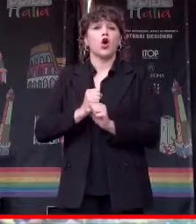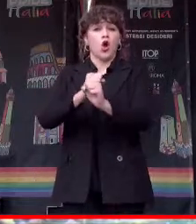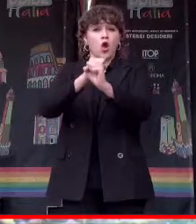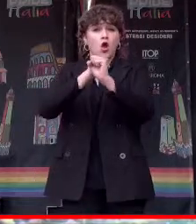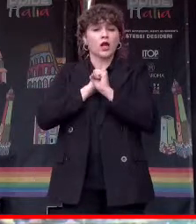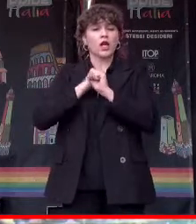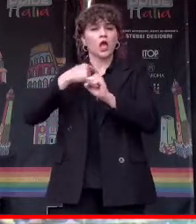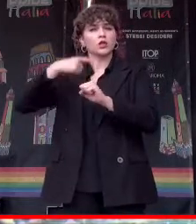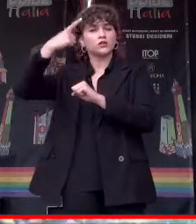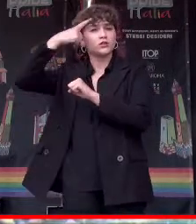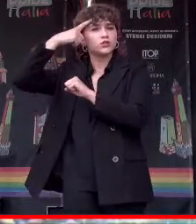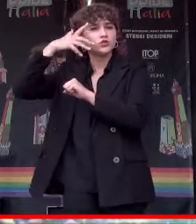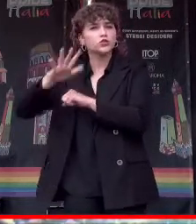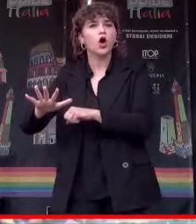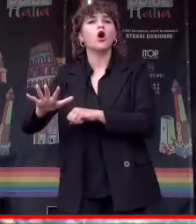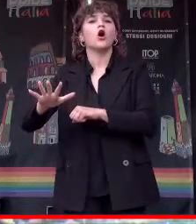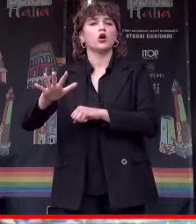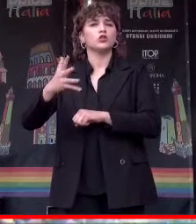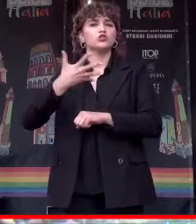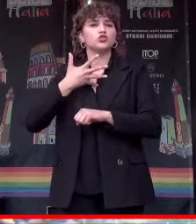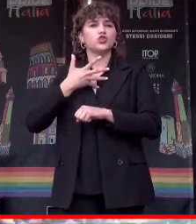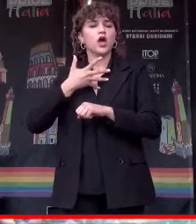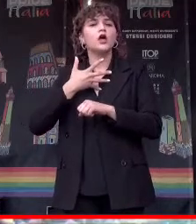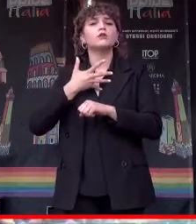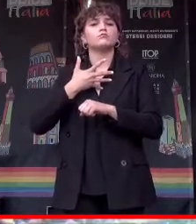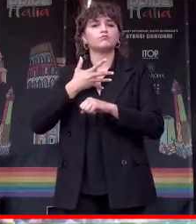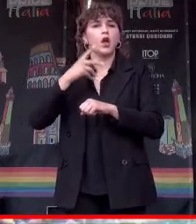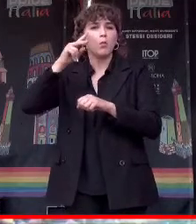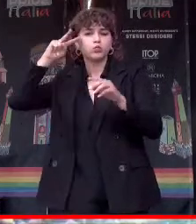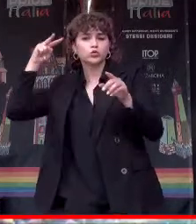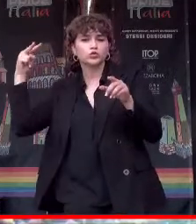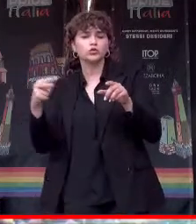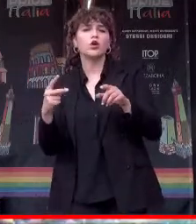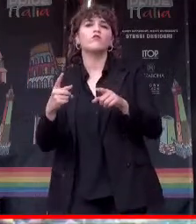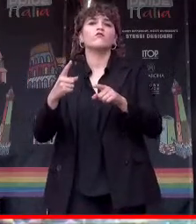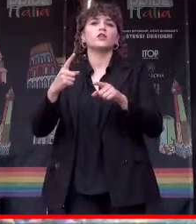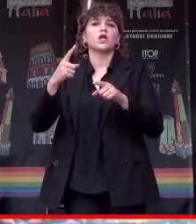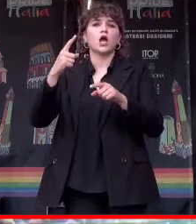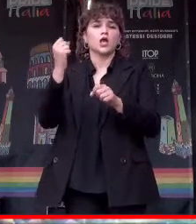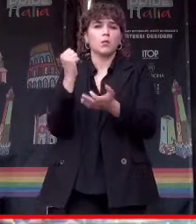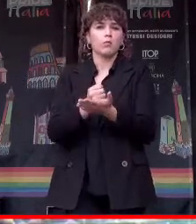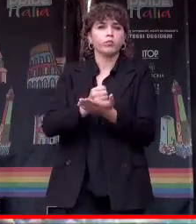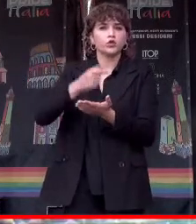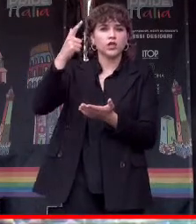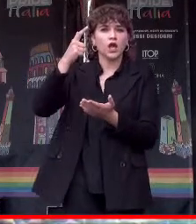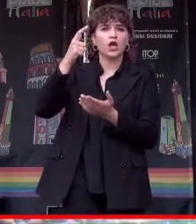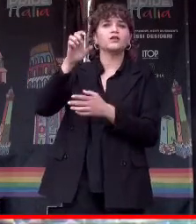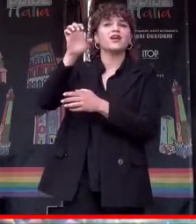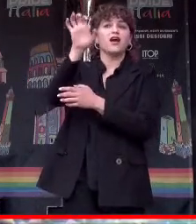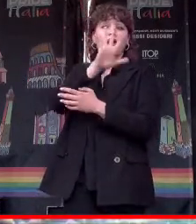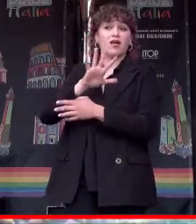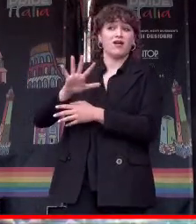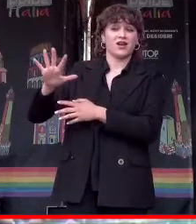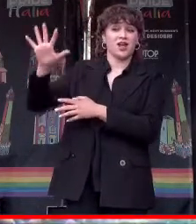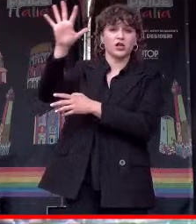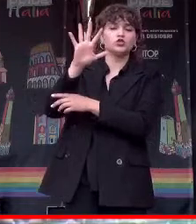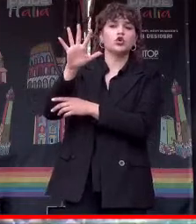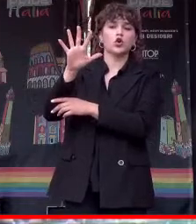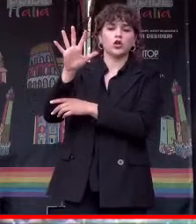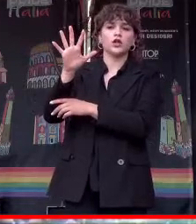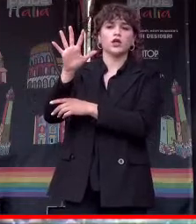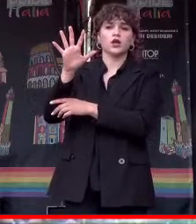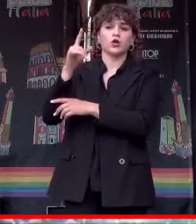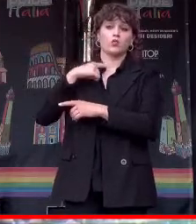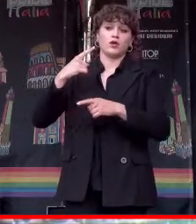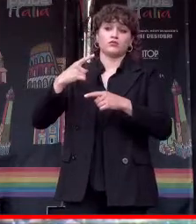ci potrà essere un filone molto importante che tra l'altro in sinergia regione, che però ecco è quasi arrivata a scadenza, quindi stiamo